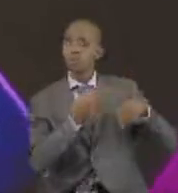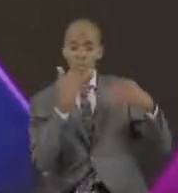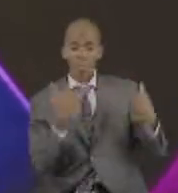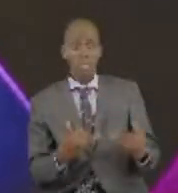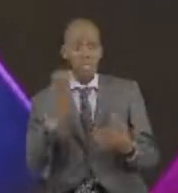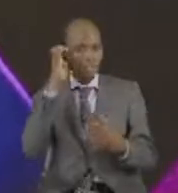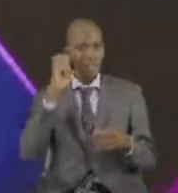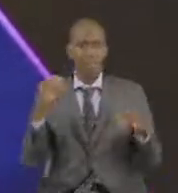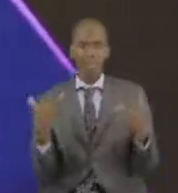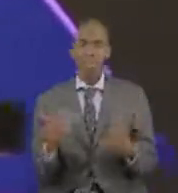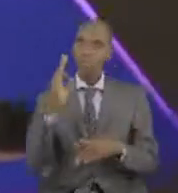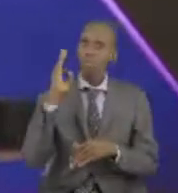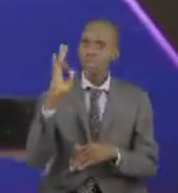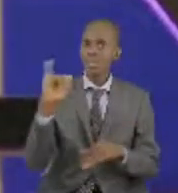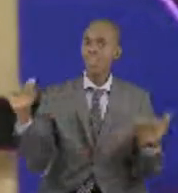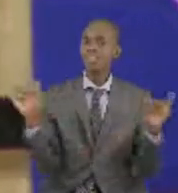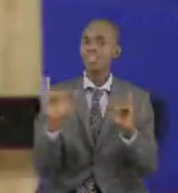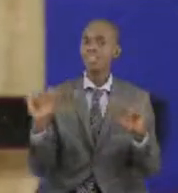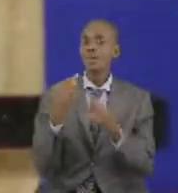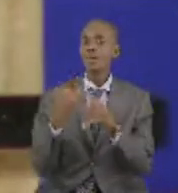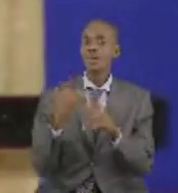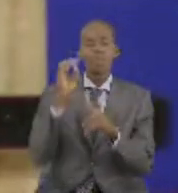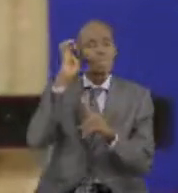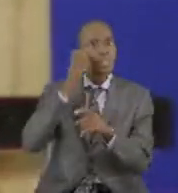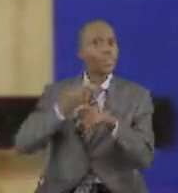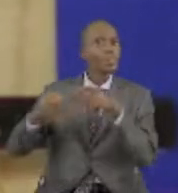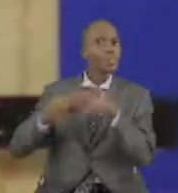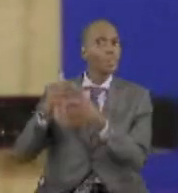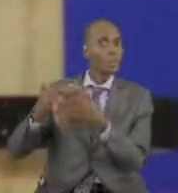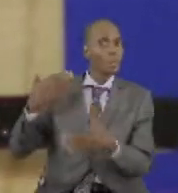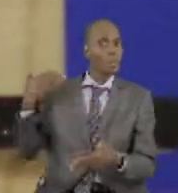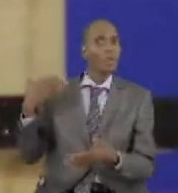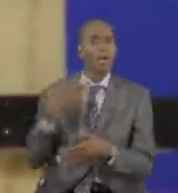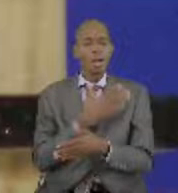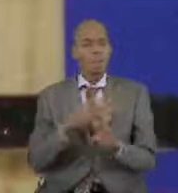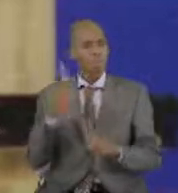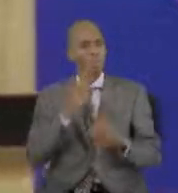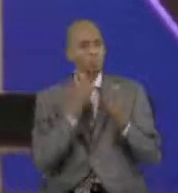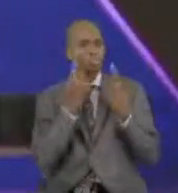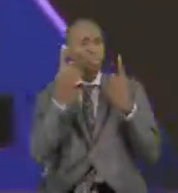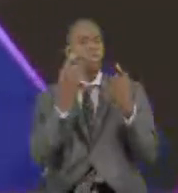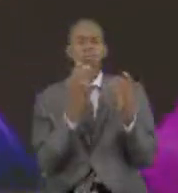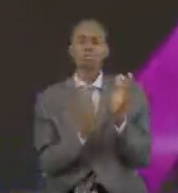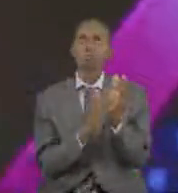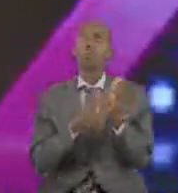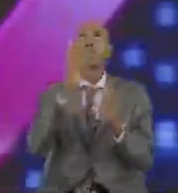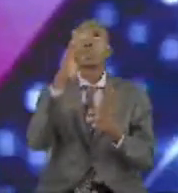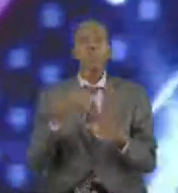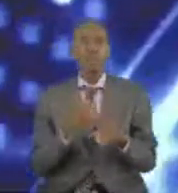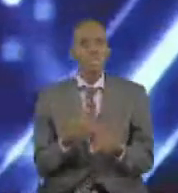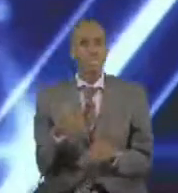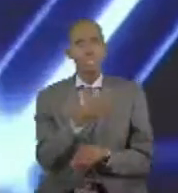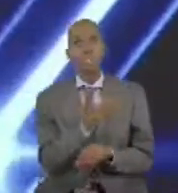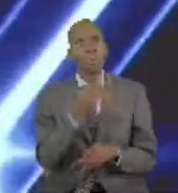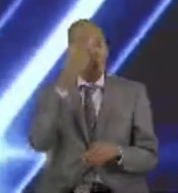il prêche le même évangile qu'il avait persécuté avant. Et elle glorifiait Dieu à mon sujet.